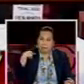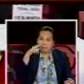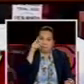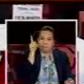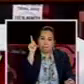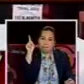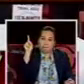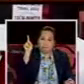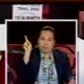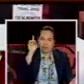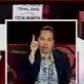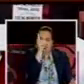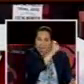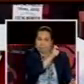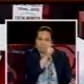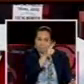Nandun.